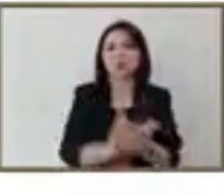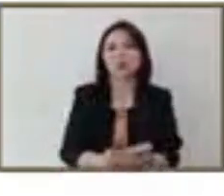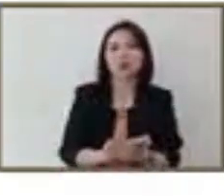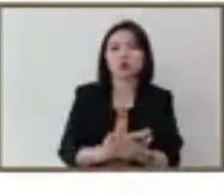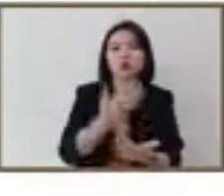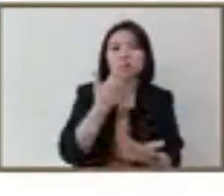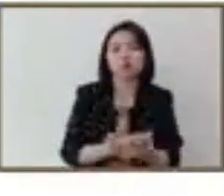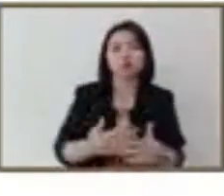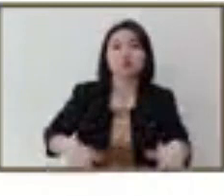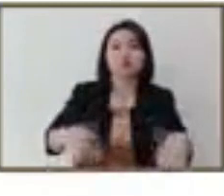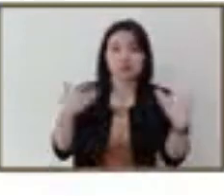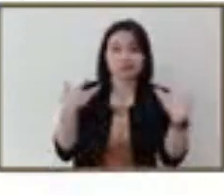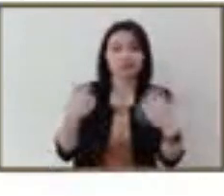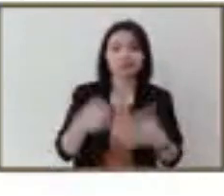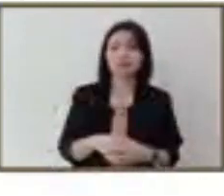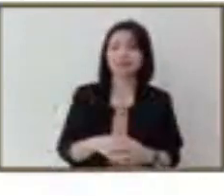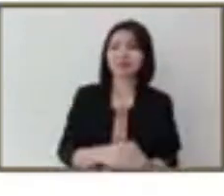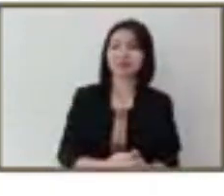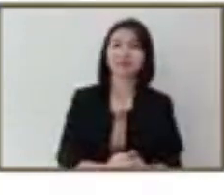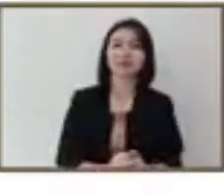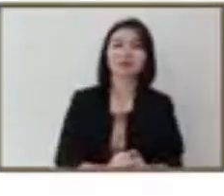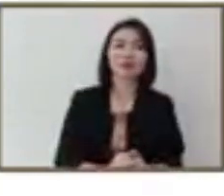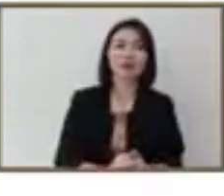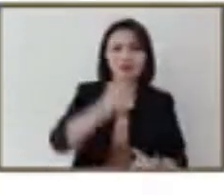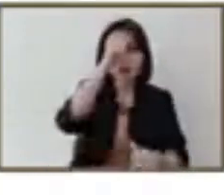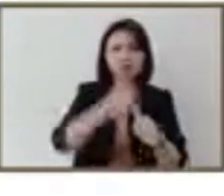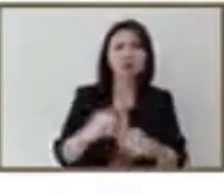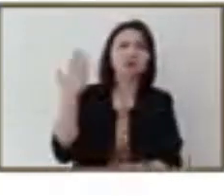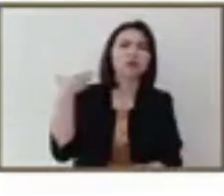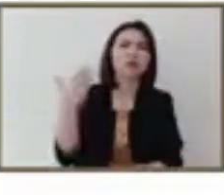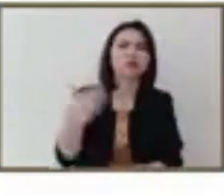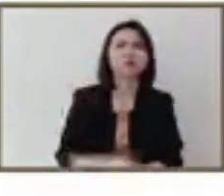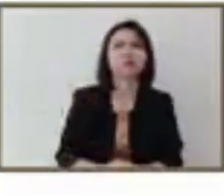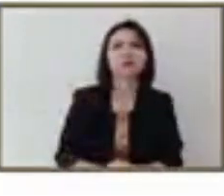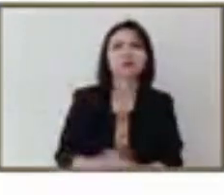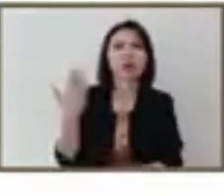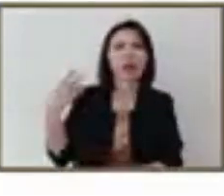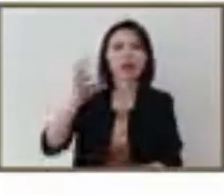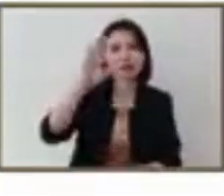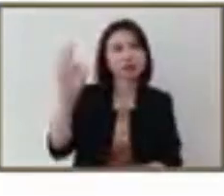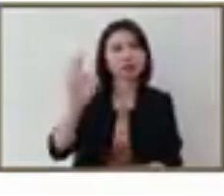Ako po'y nalulungkot no, nung isang mga nakaraang araw, I think Friday